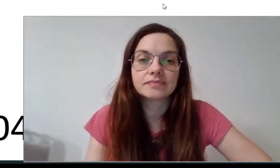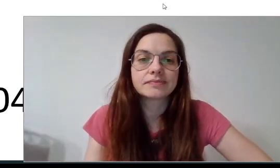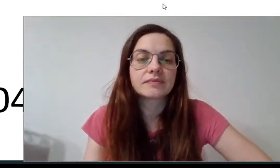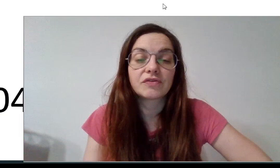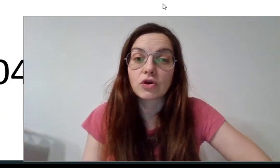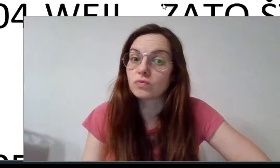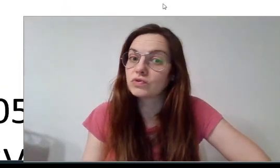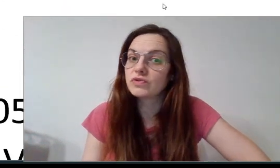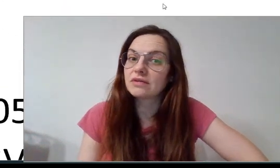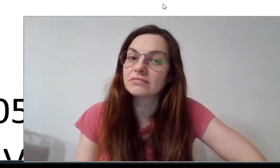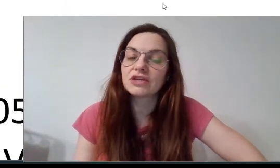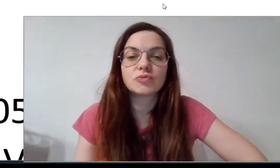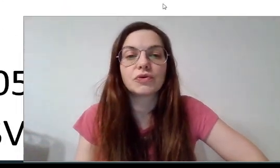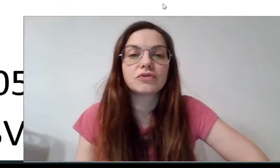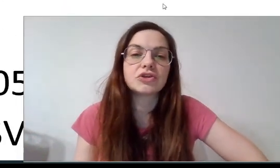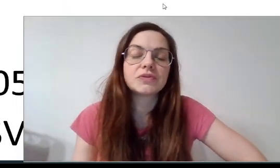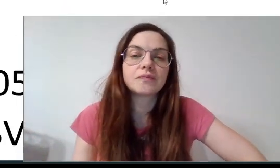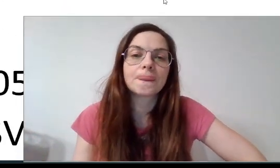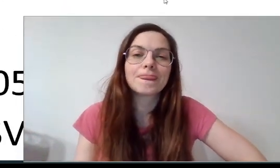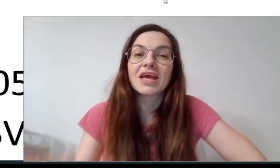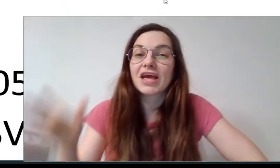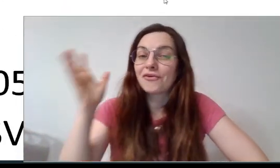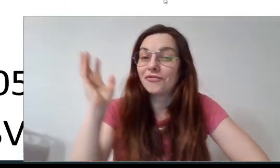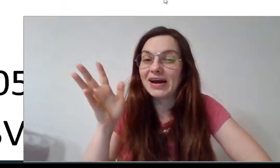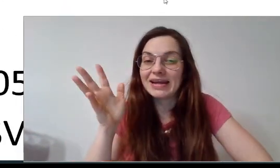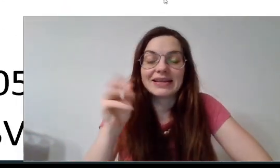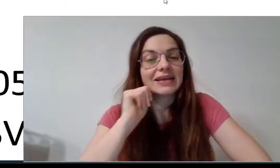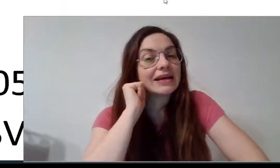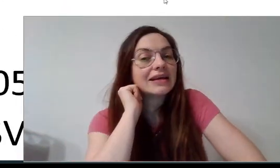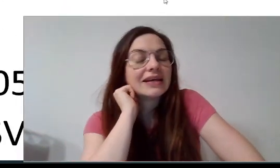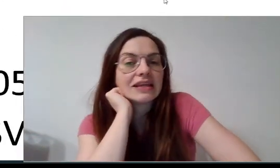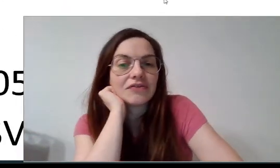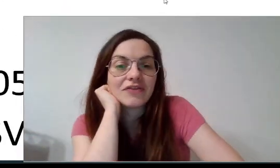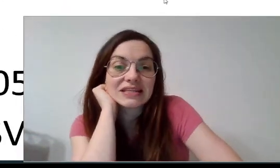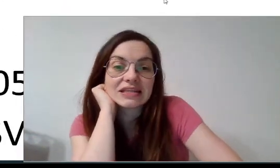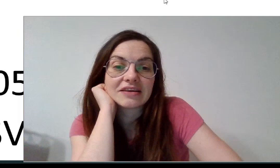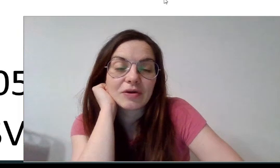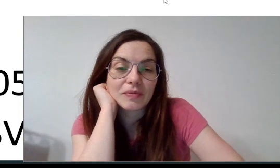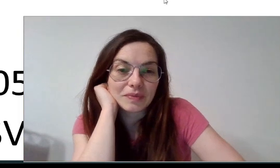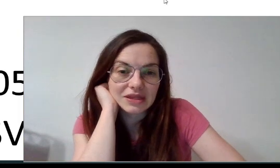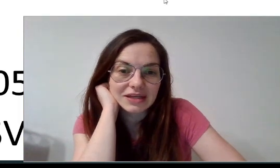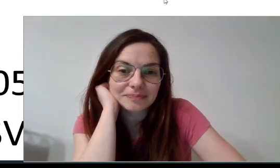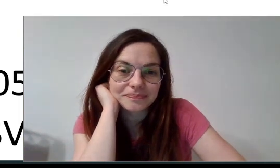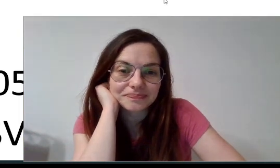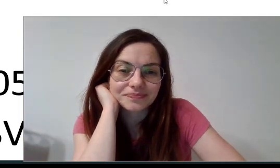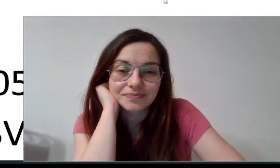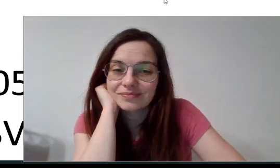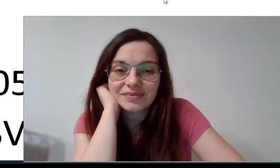wieder. Wann kommst du wieder? Kad ćeš ponovo doći? Weil, jedan veznik veoma